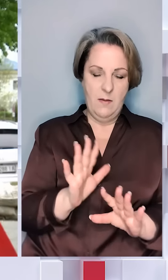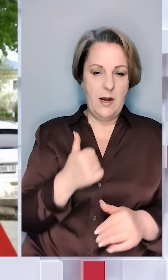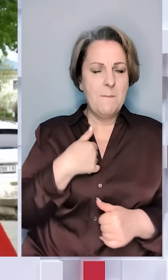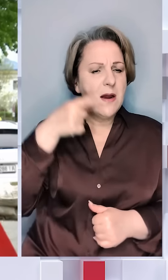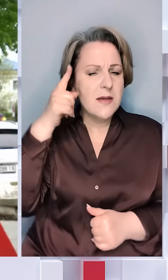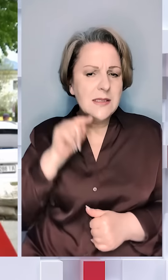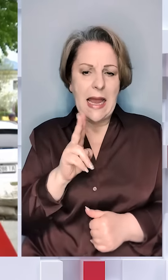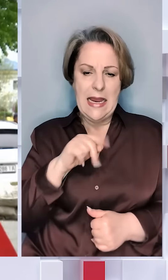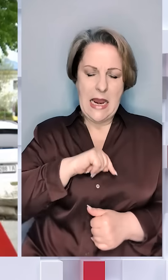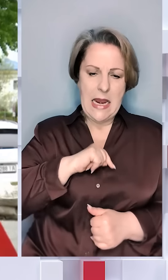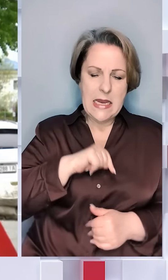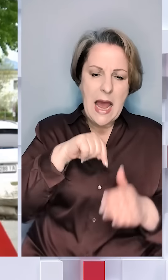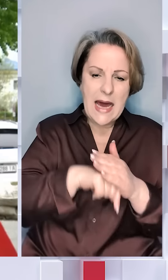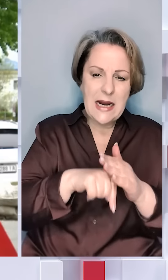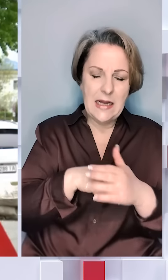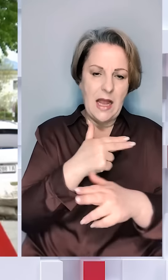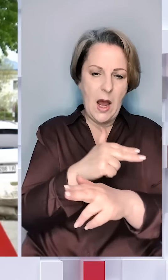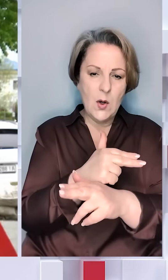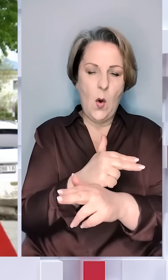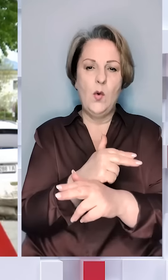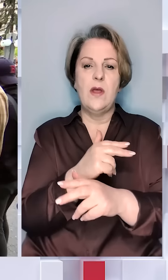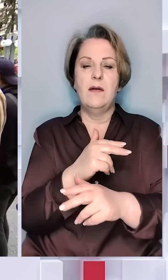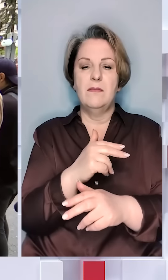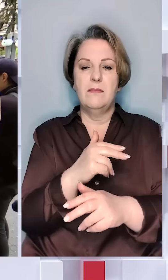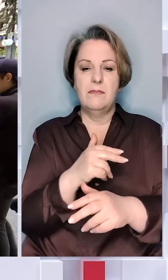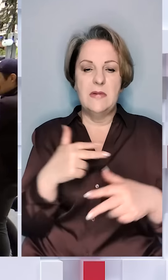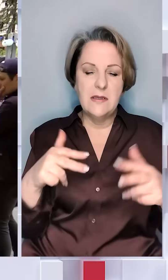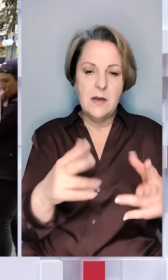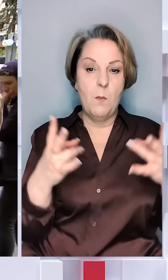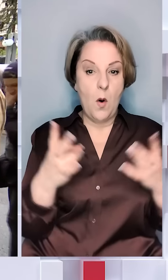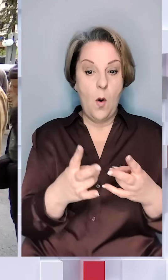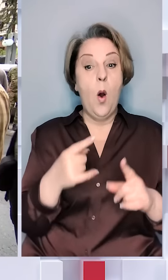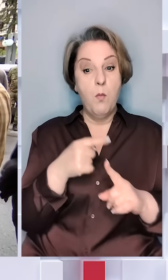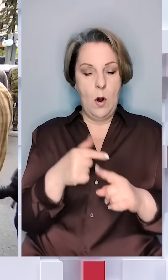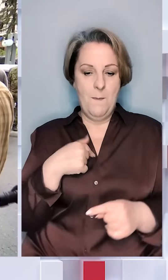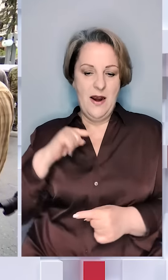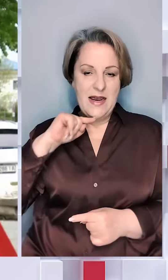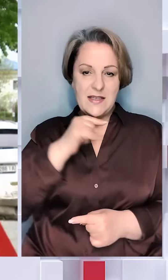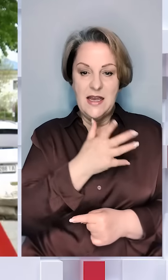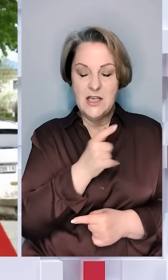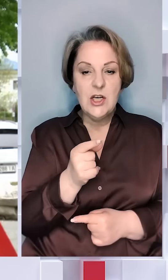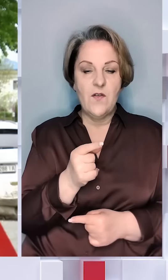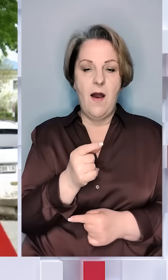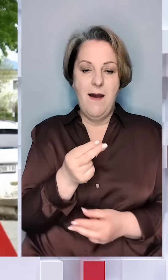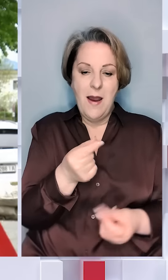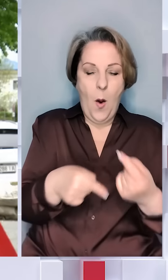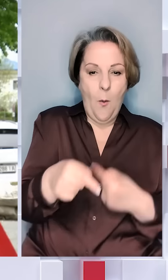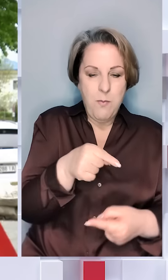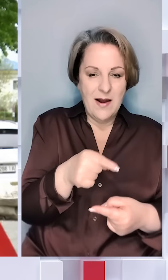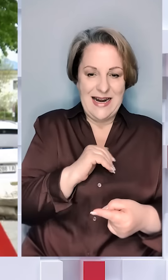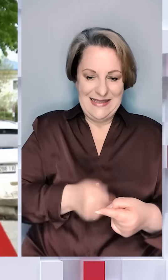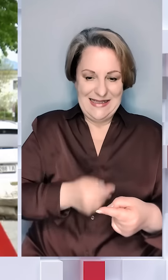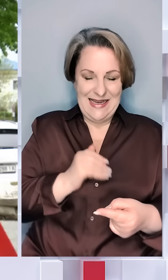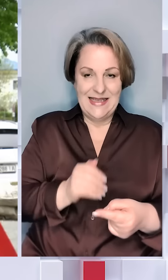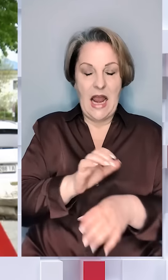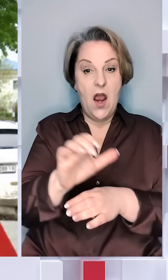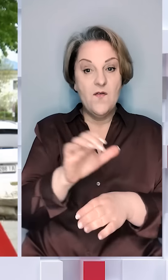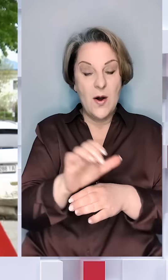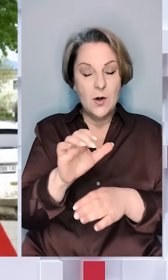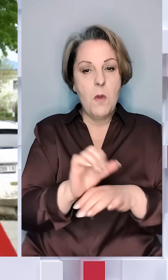Ми знаємо, які характеристики дронів і РЕБів потрібні. Плюс ми зберігаємо час. Комерційні виробники